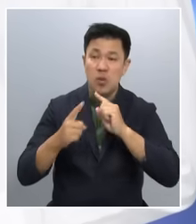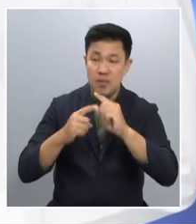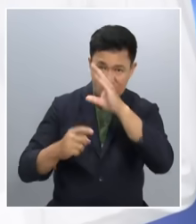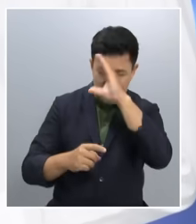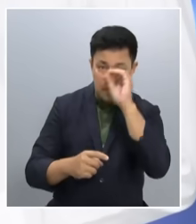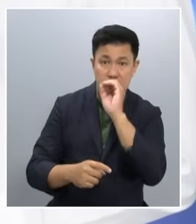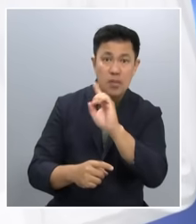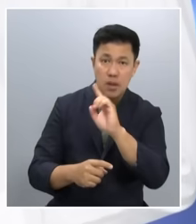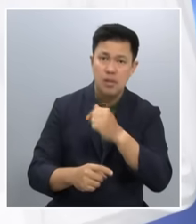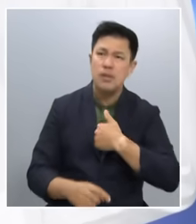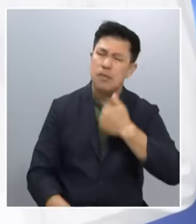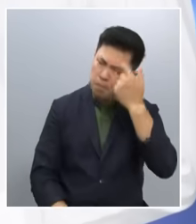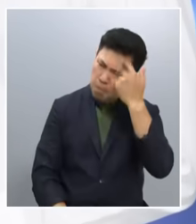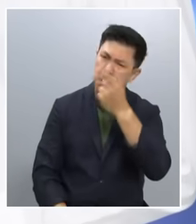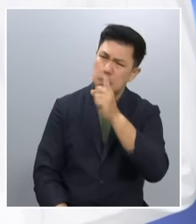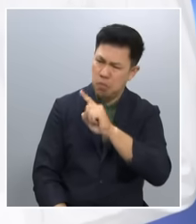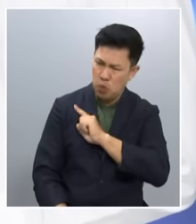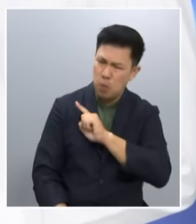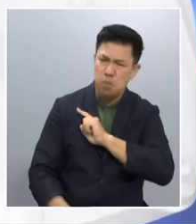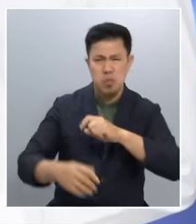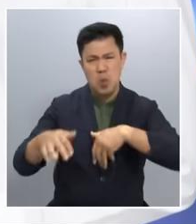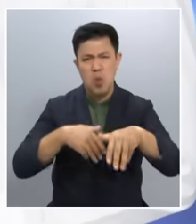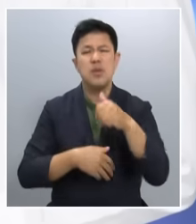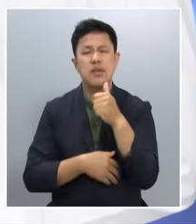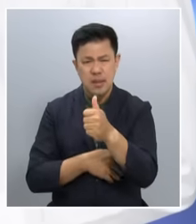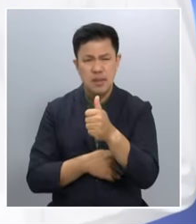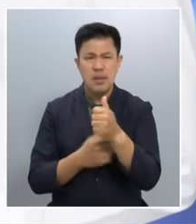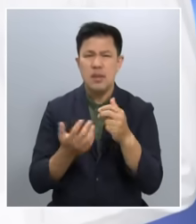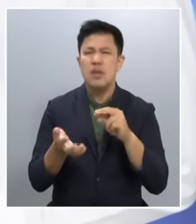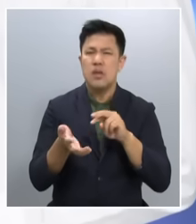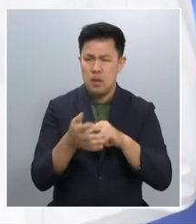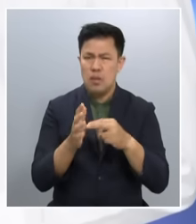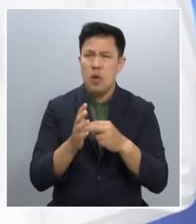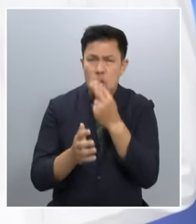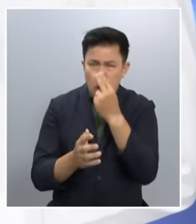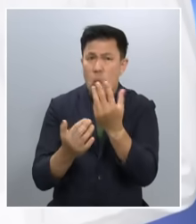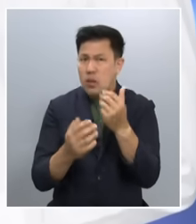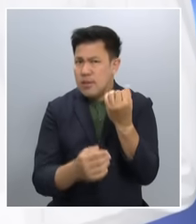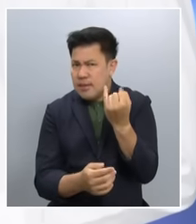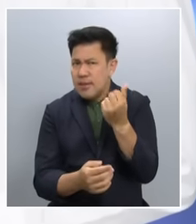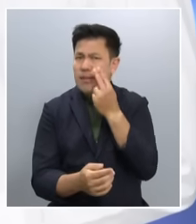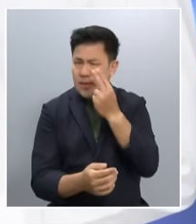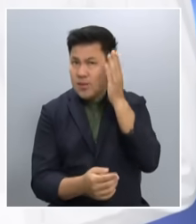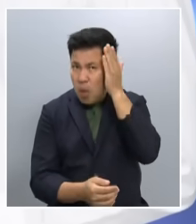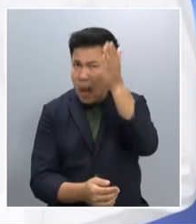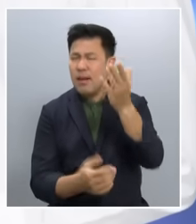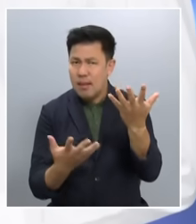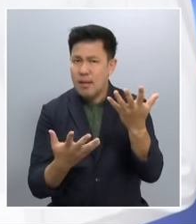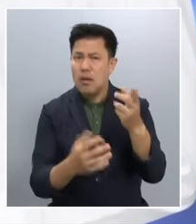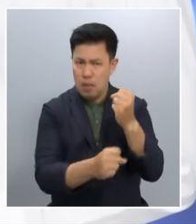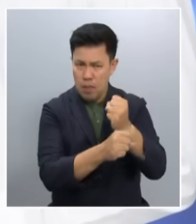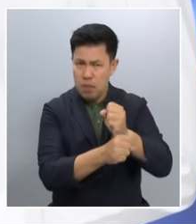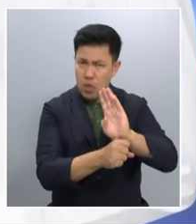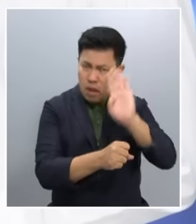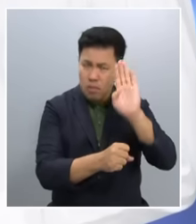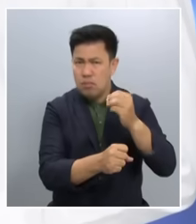าผมก็ว่าคุณก็ผิดชอบต่อสังคมดีนะถ้างั้นเราก็จะดูคุณละกันว่าคุณจะปฏิบัติตัวยังไงเพราะฉะนั้นก็ทำธุรกิจออกมา